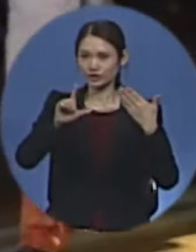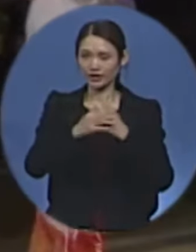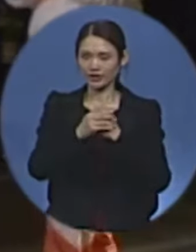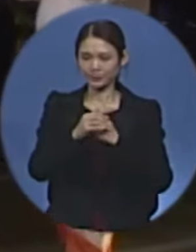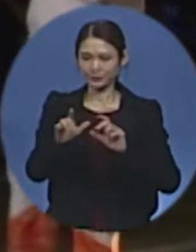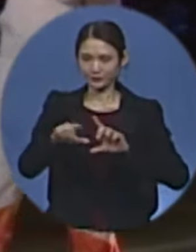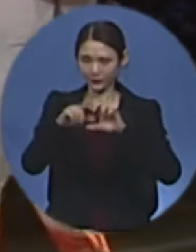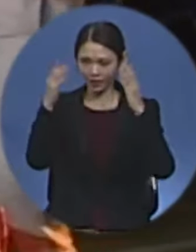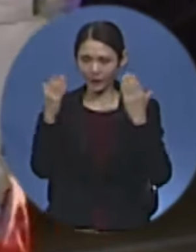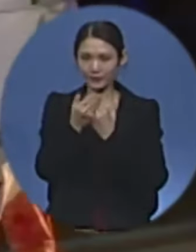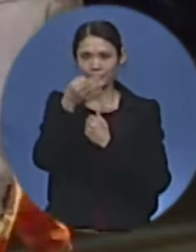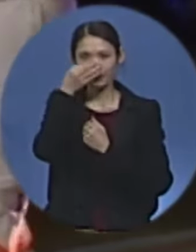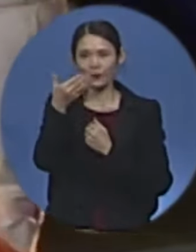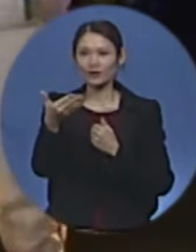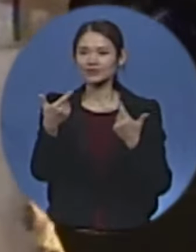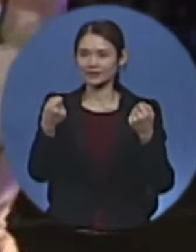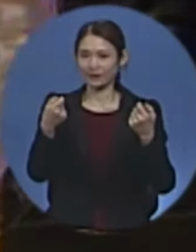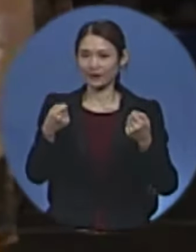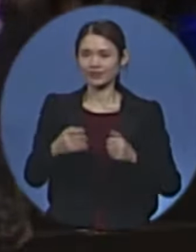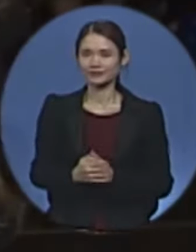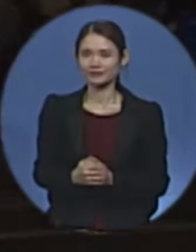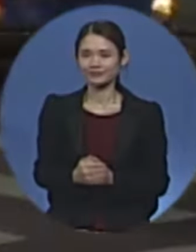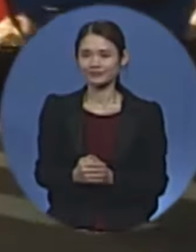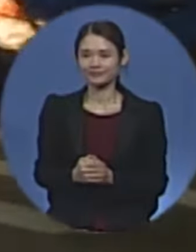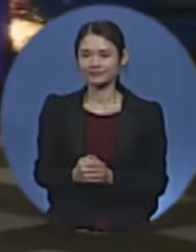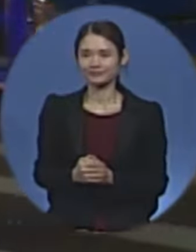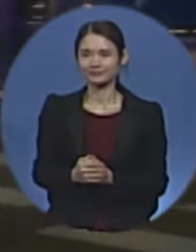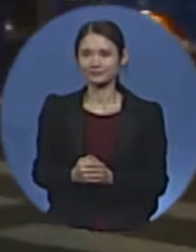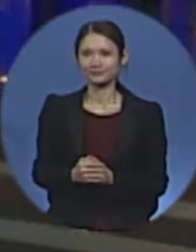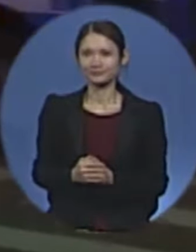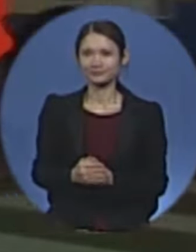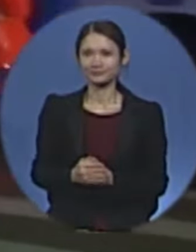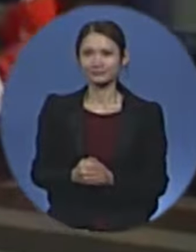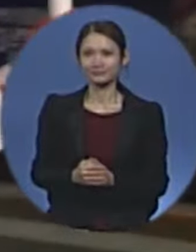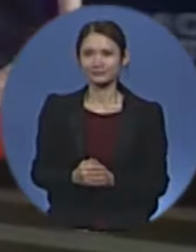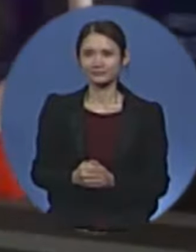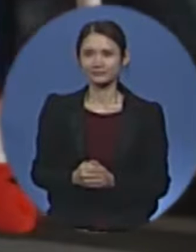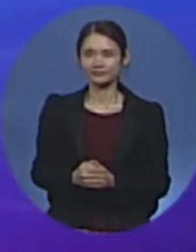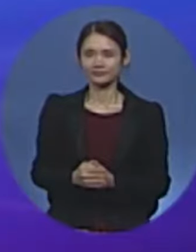불을 밝힐 예정입니다. 복지TV 뉴스 하세인입니다.